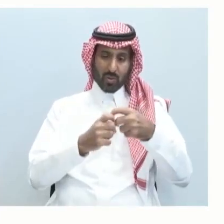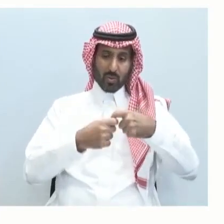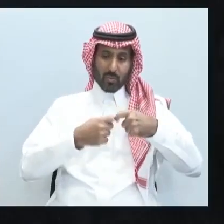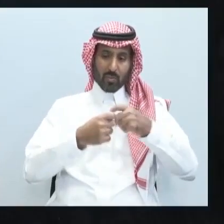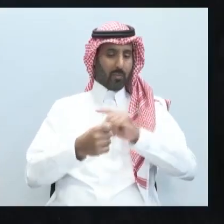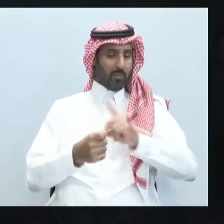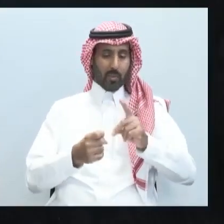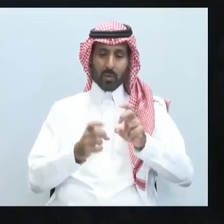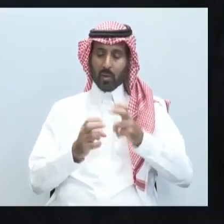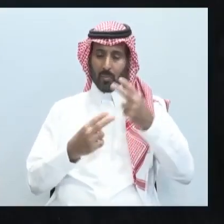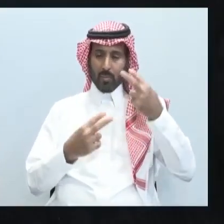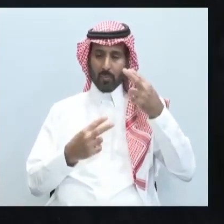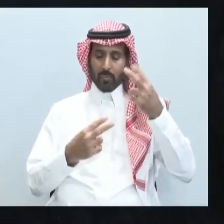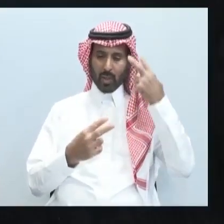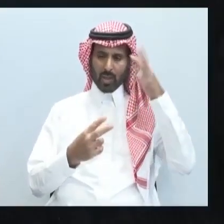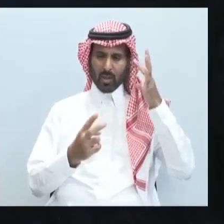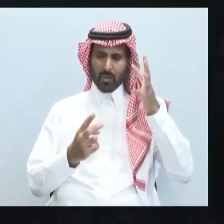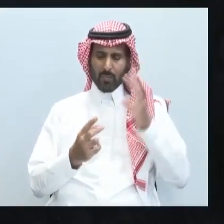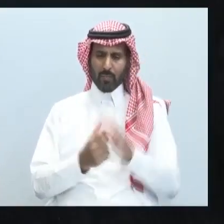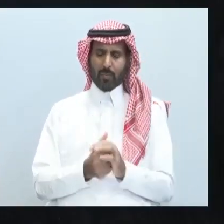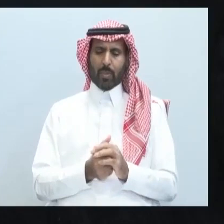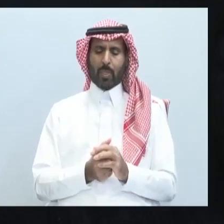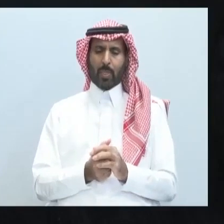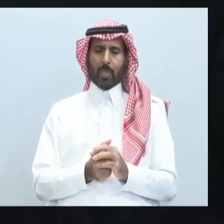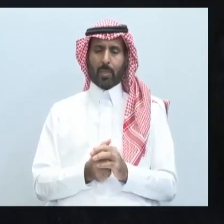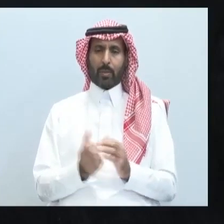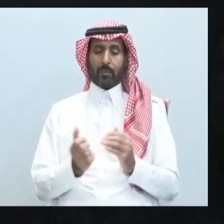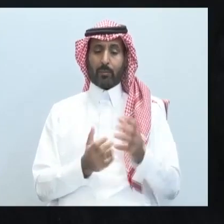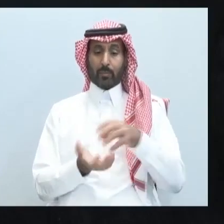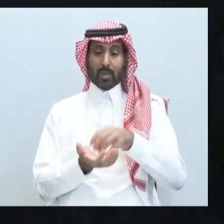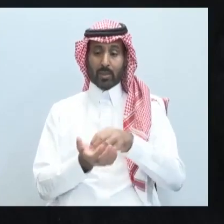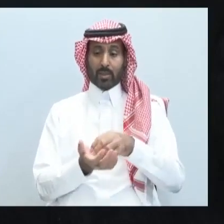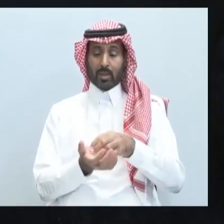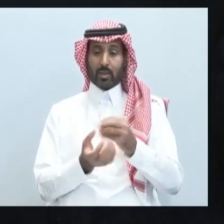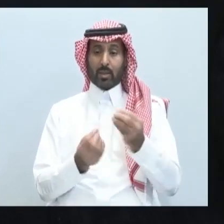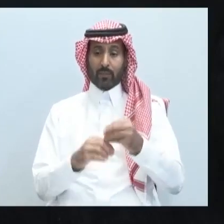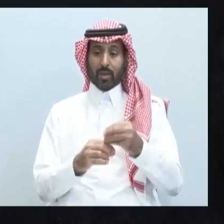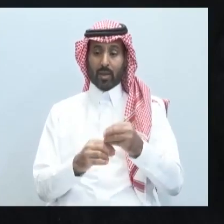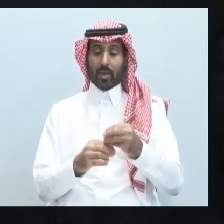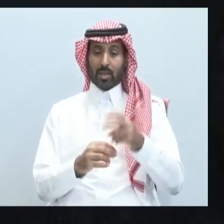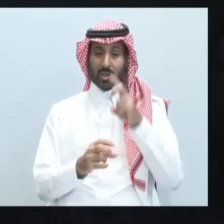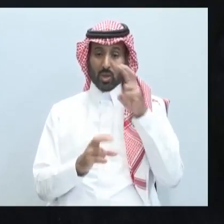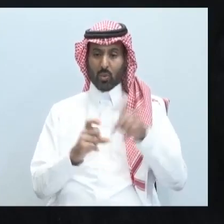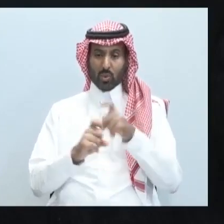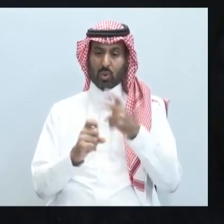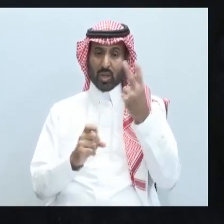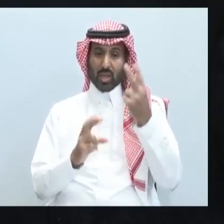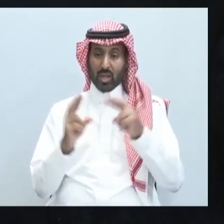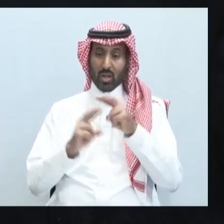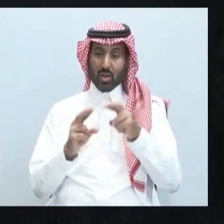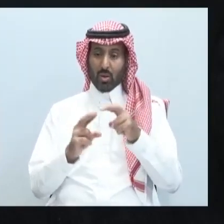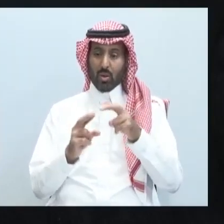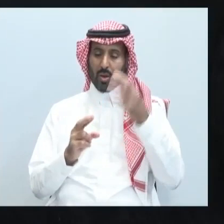مبدا او نظريه او نموذج لوس عفوا بانه الماده التي تحتوي على الزوج الحر هي